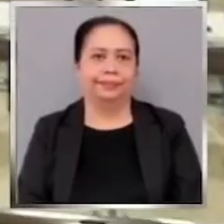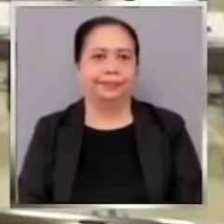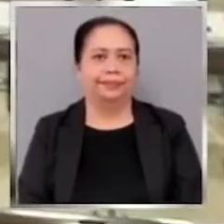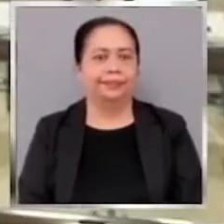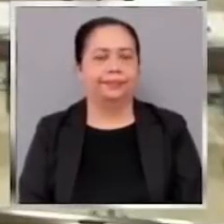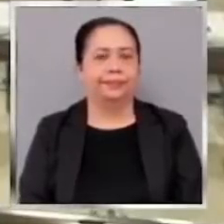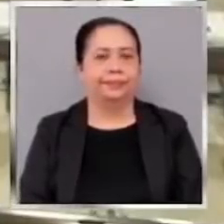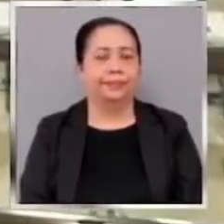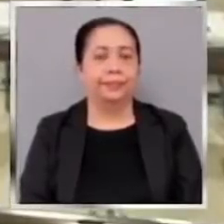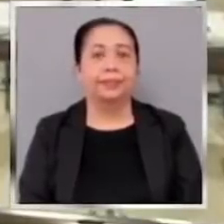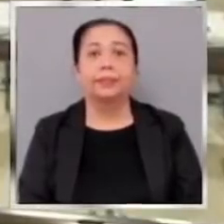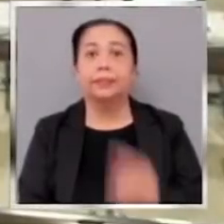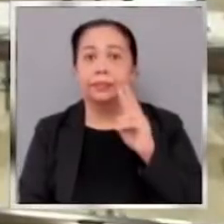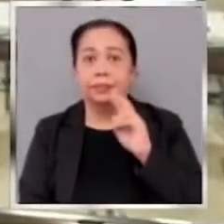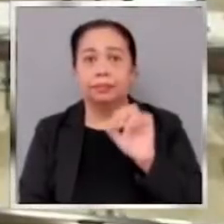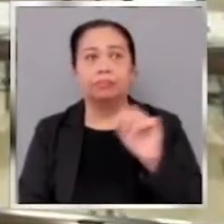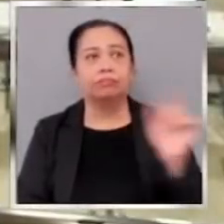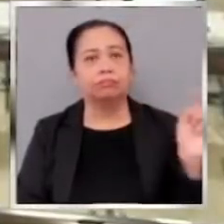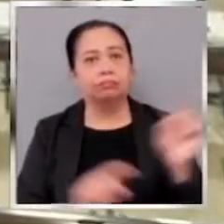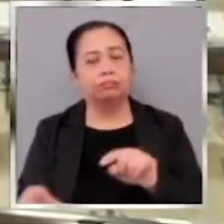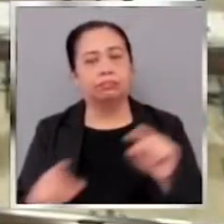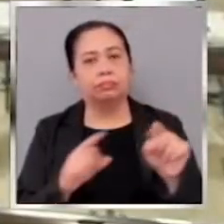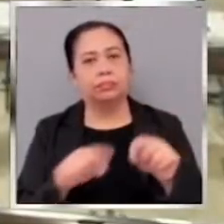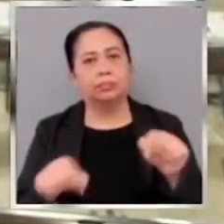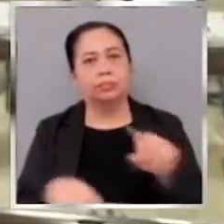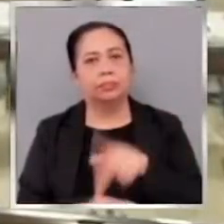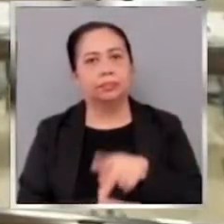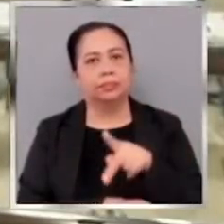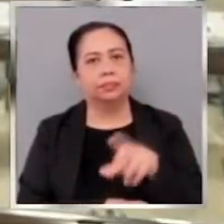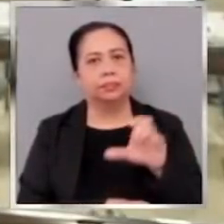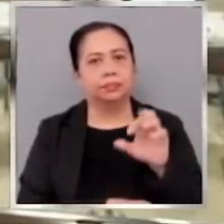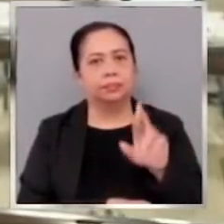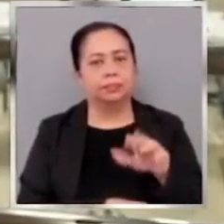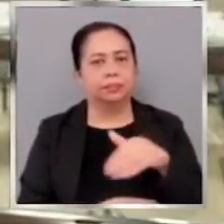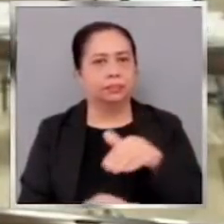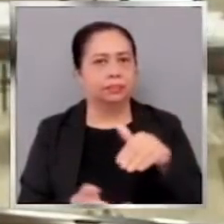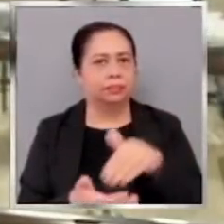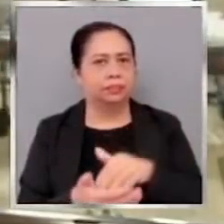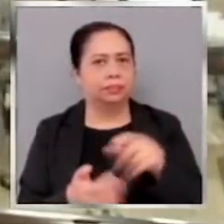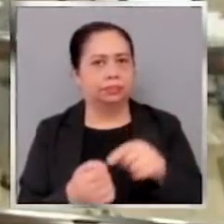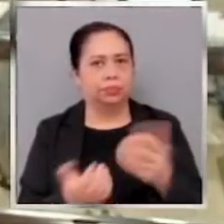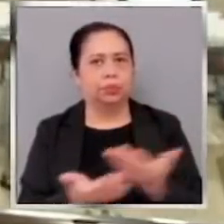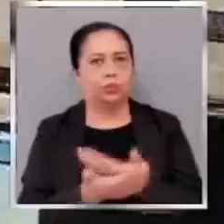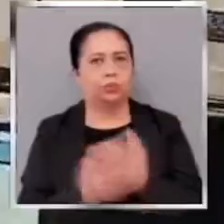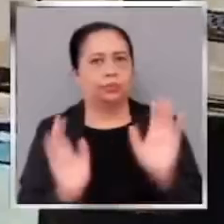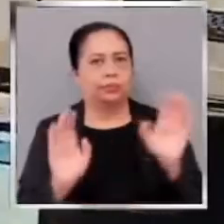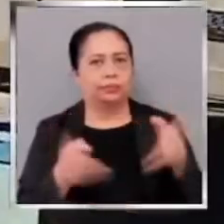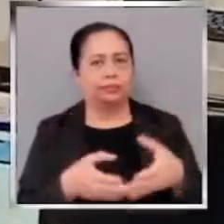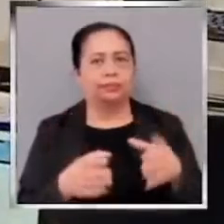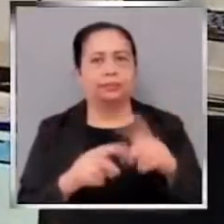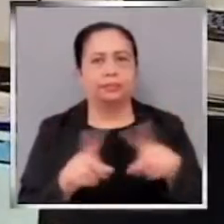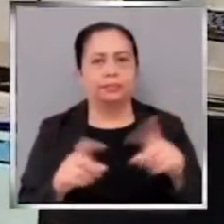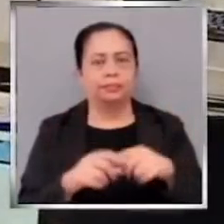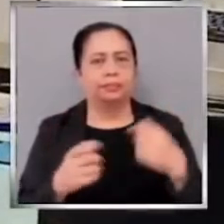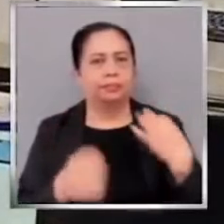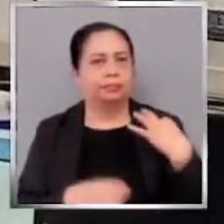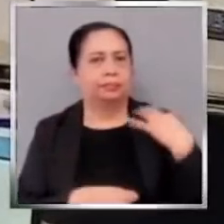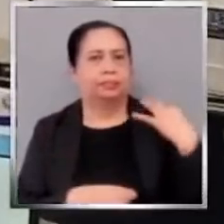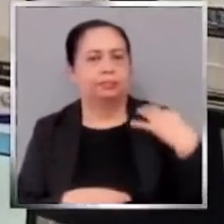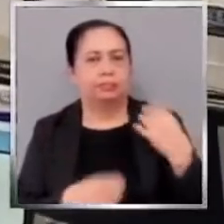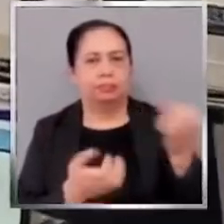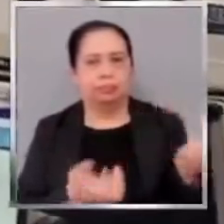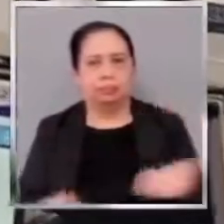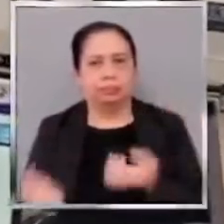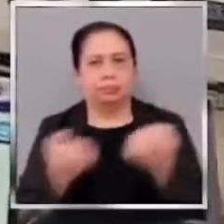Vicky, nagdadatingan na dito sa PPCRV Command Center yung panibagong batch ng mga volunteer encoder na katuwang